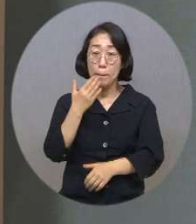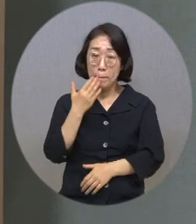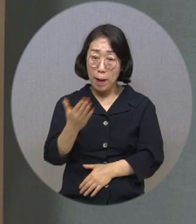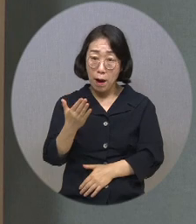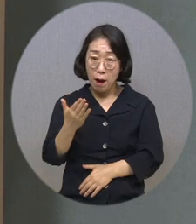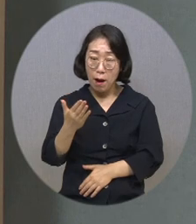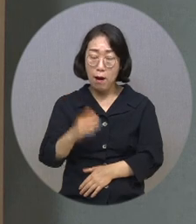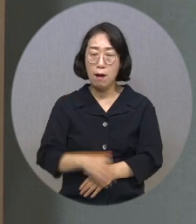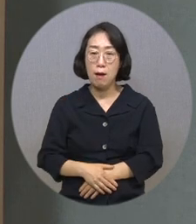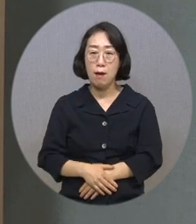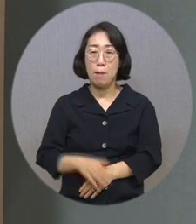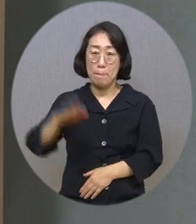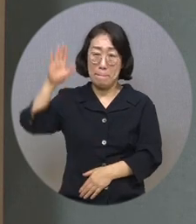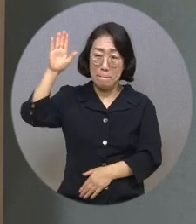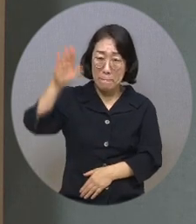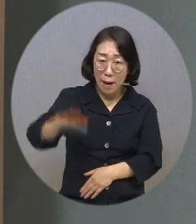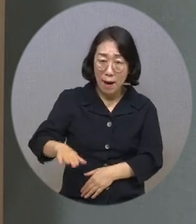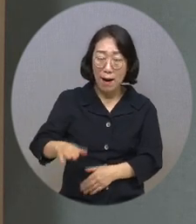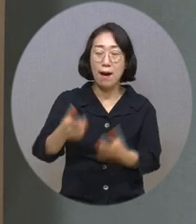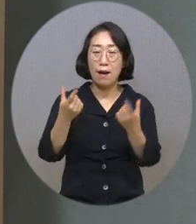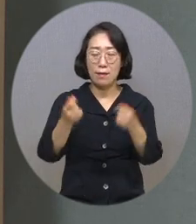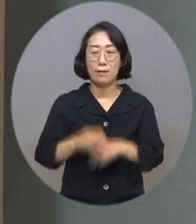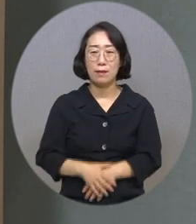마련이 됐는데 가만히 보면요